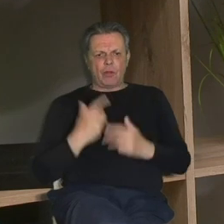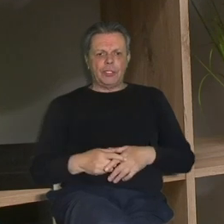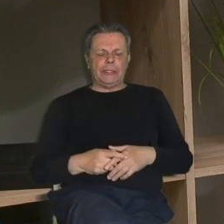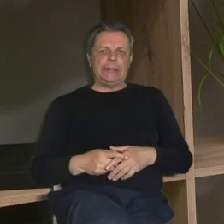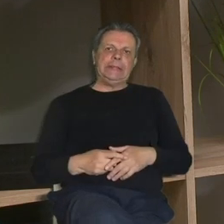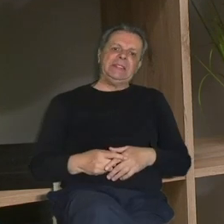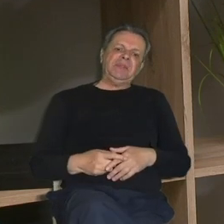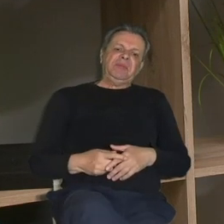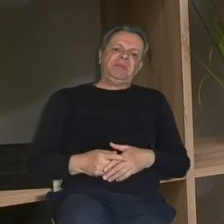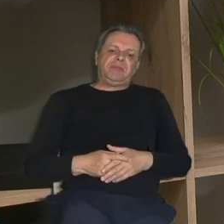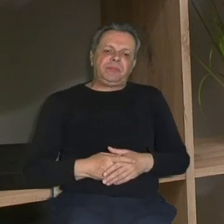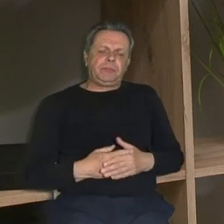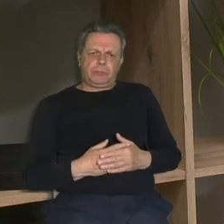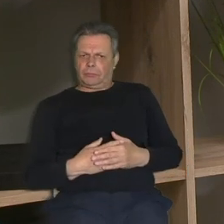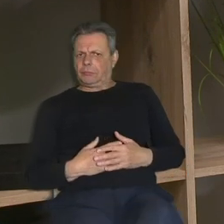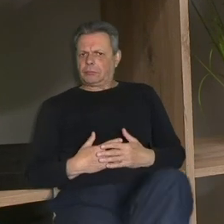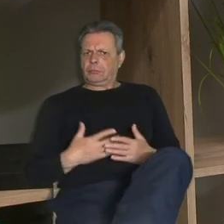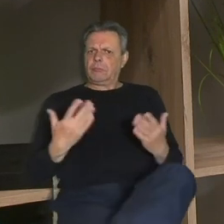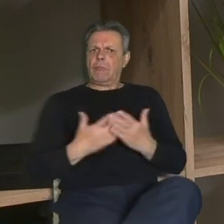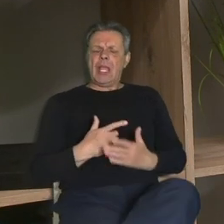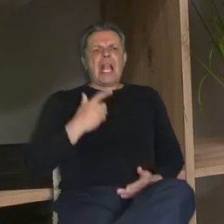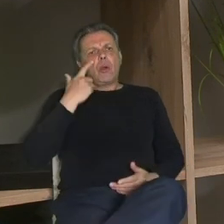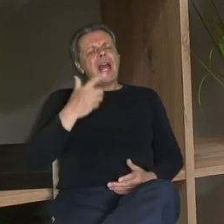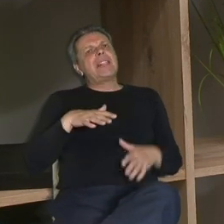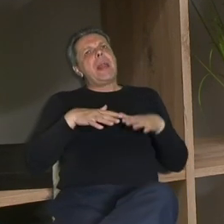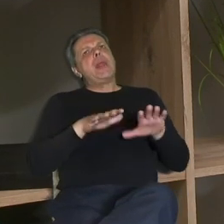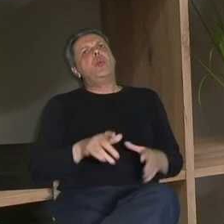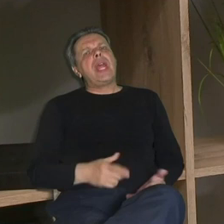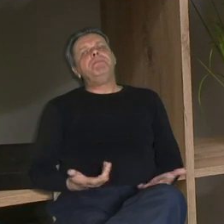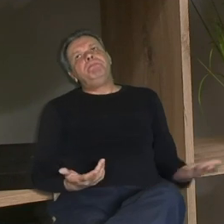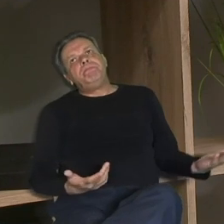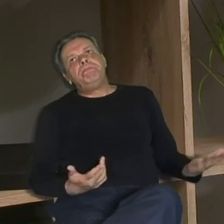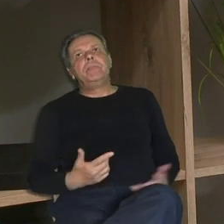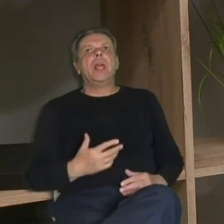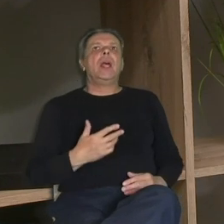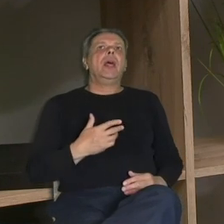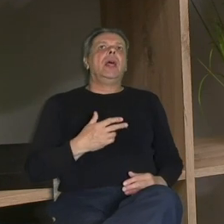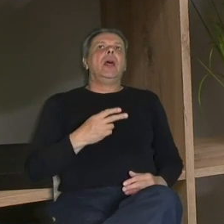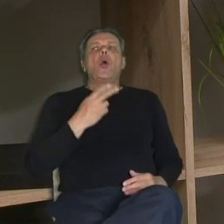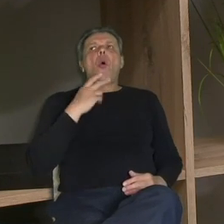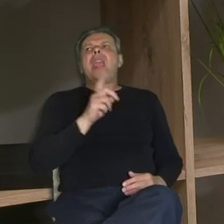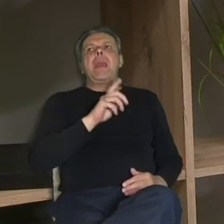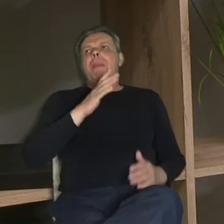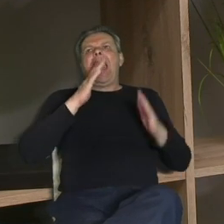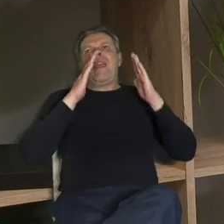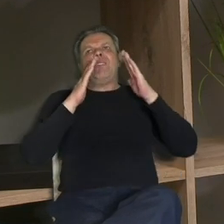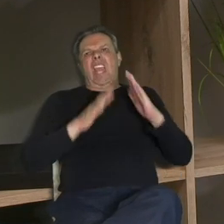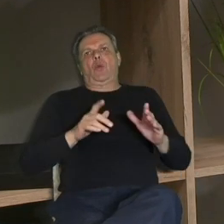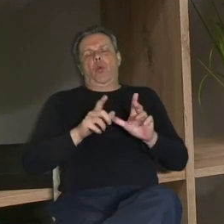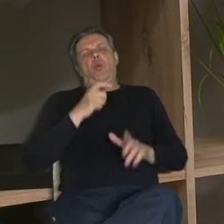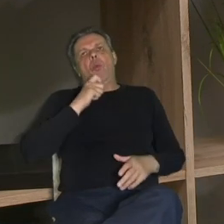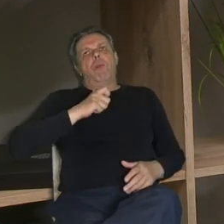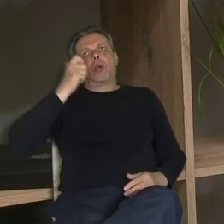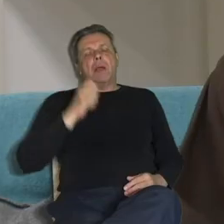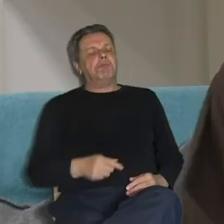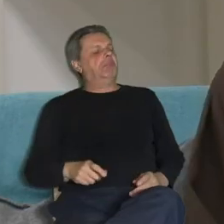Kako gledate na ateiste, na čiste ateiste? Znači, sasvim normalno kao što gledam i